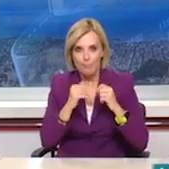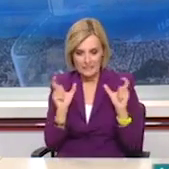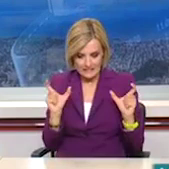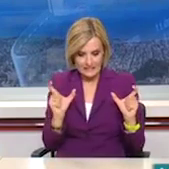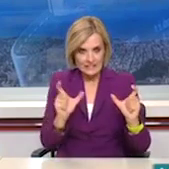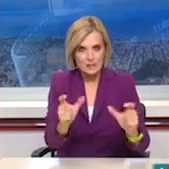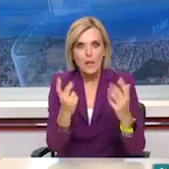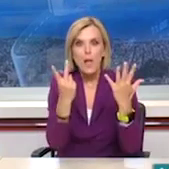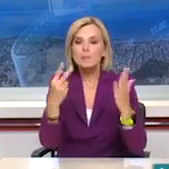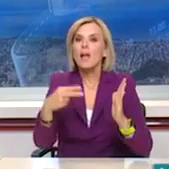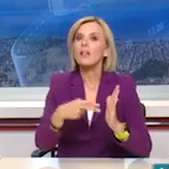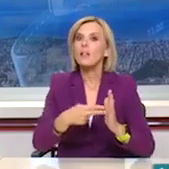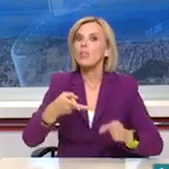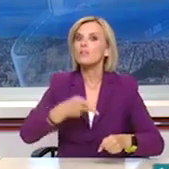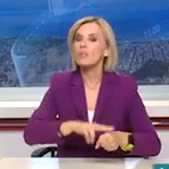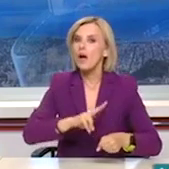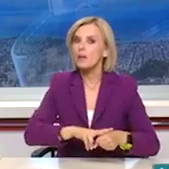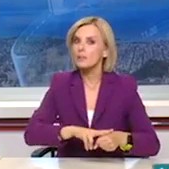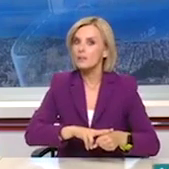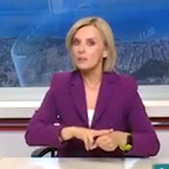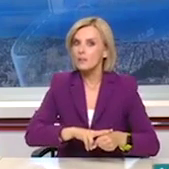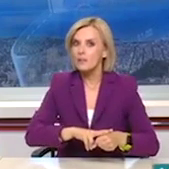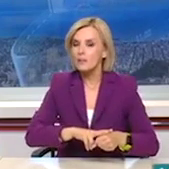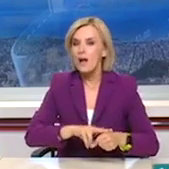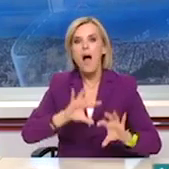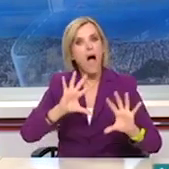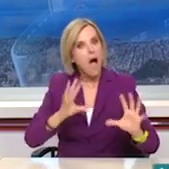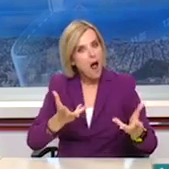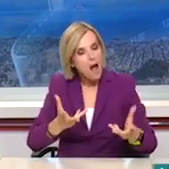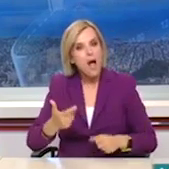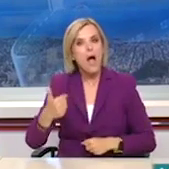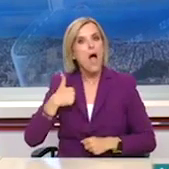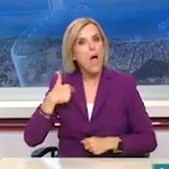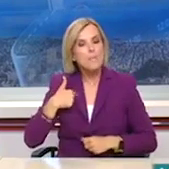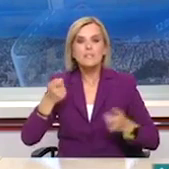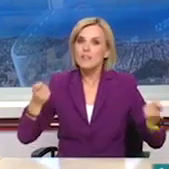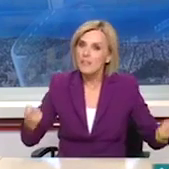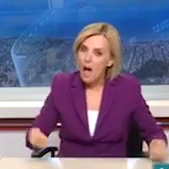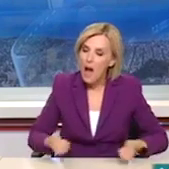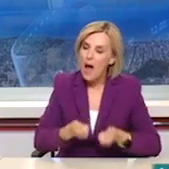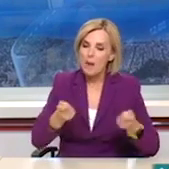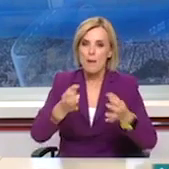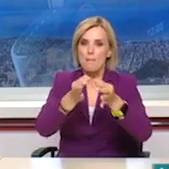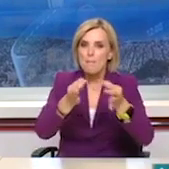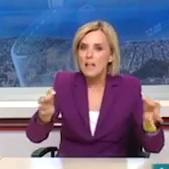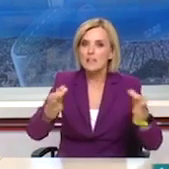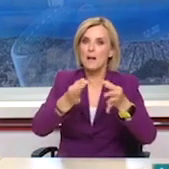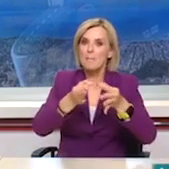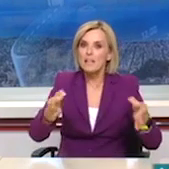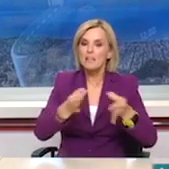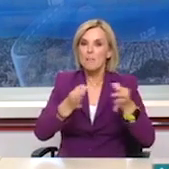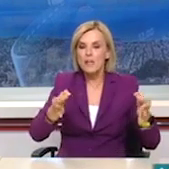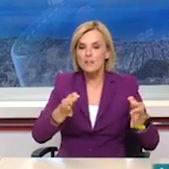Τα χειρότερα σενάρια δεν τα αναφέρω. Γιατί έστω και αργά, κάποια μέτρα φυσικά και θα τα παίρναμε, όπως συνέβη σε άλλες